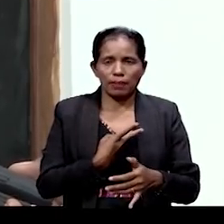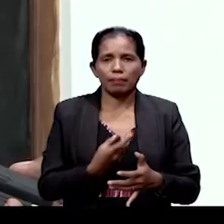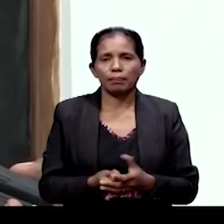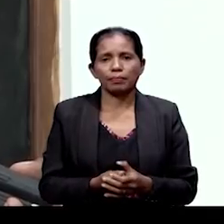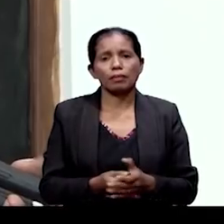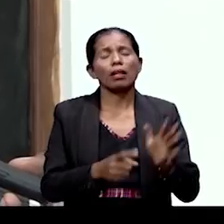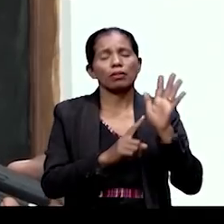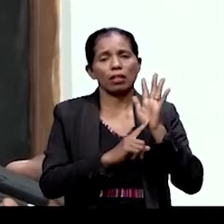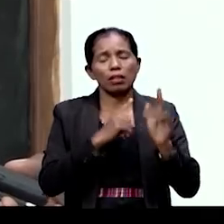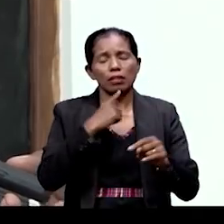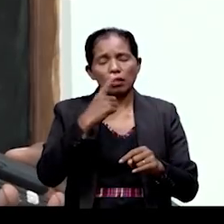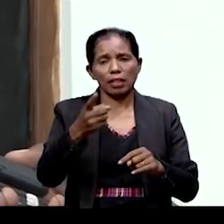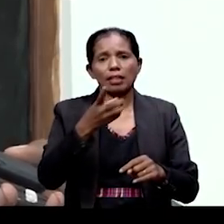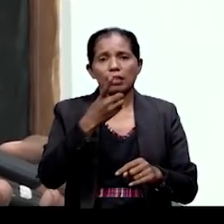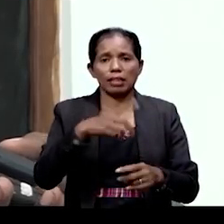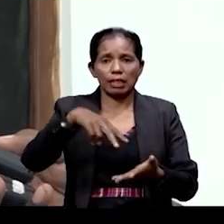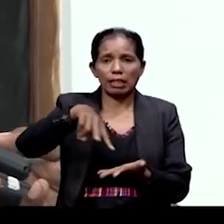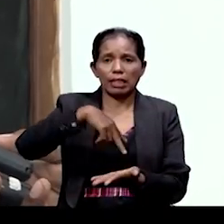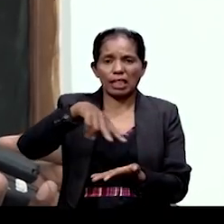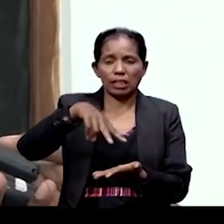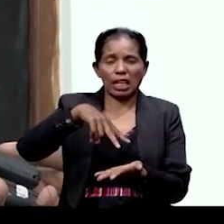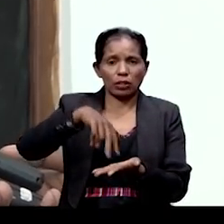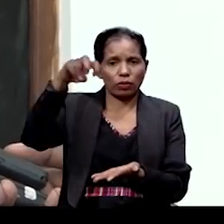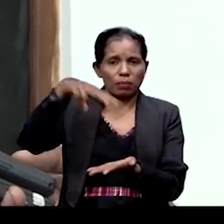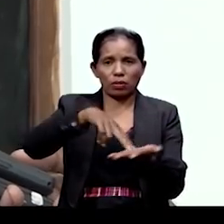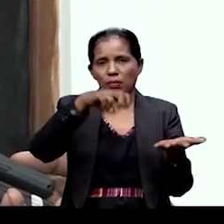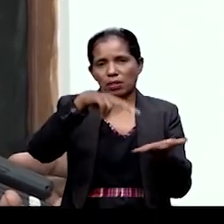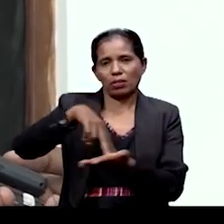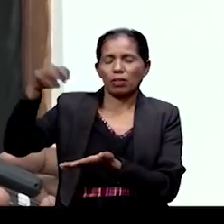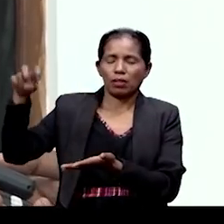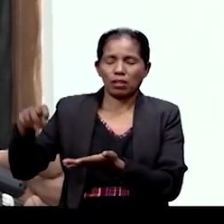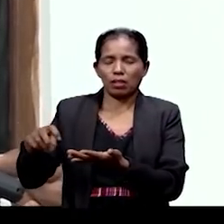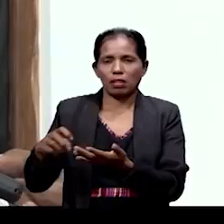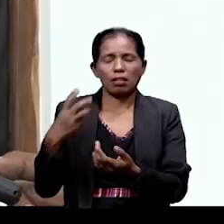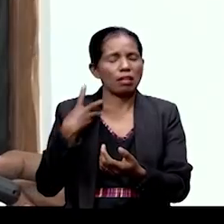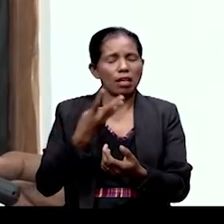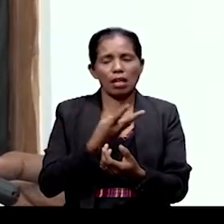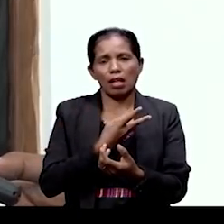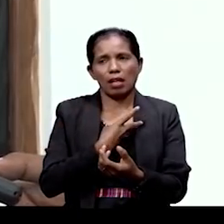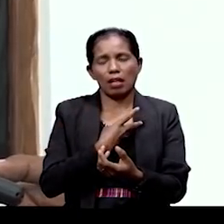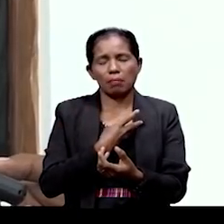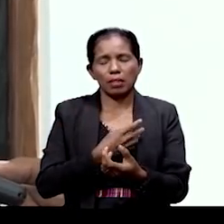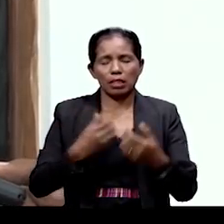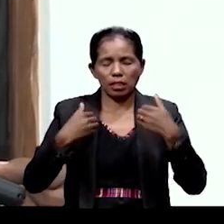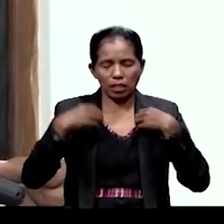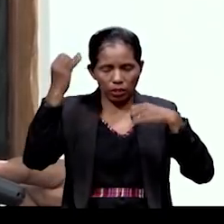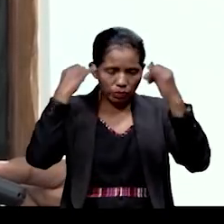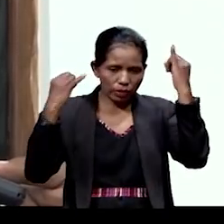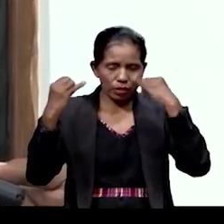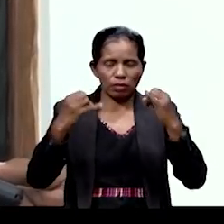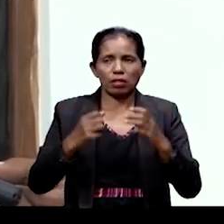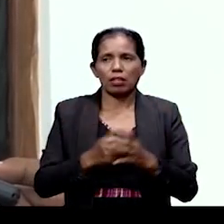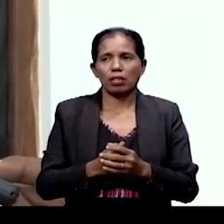atu hatete kata dansa ida be haksuitun haksuit sat ne ami ha informasaun husi Timoreid